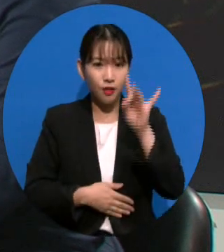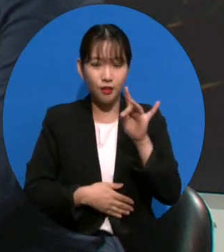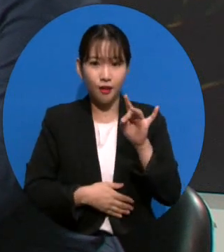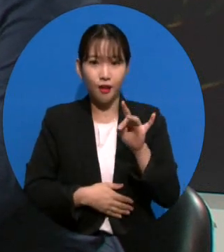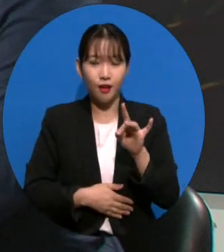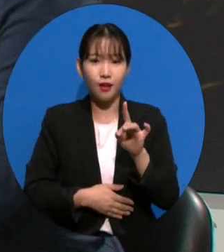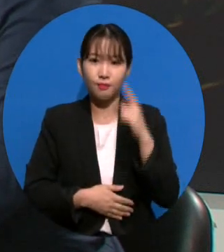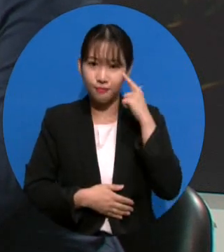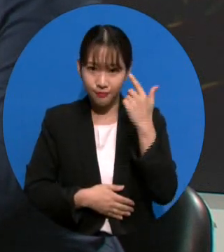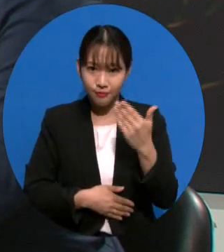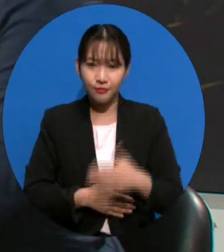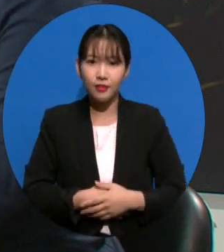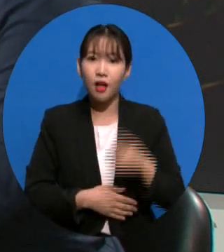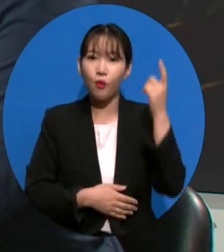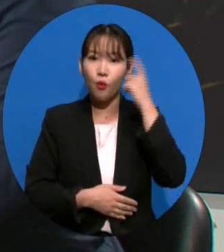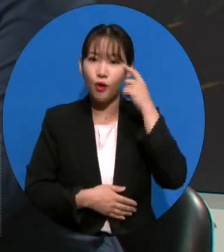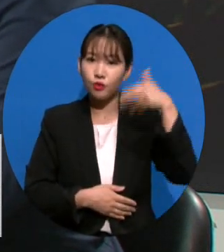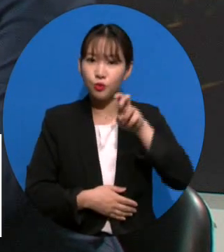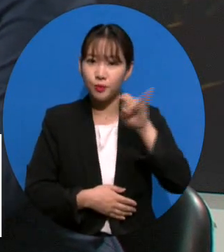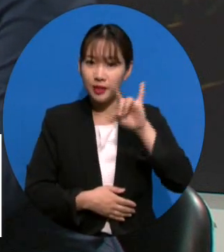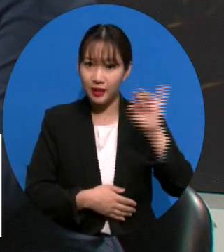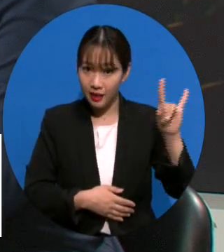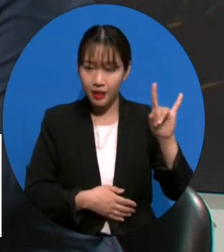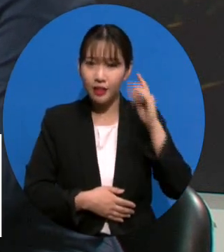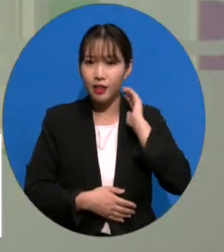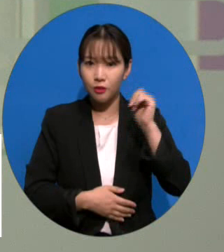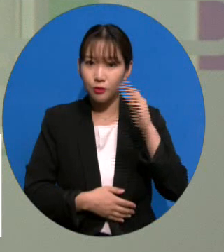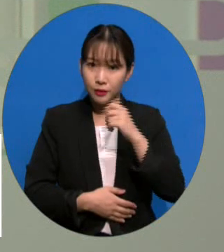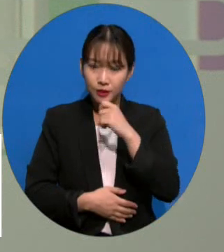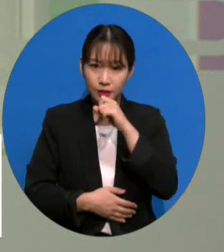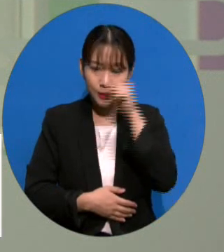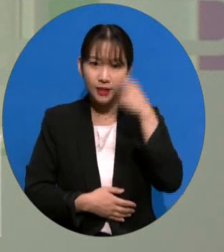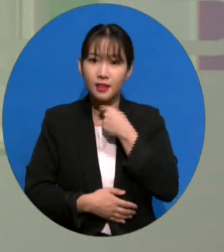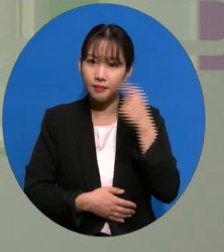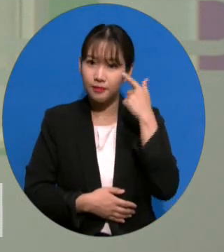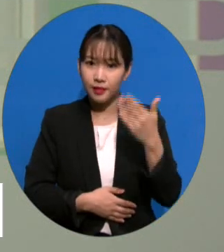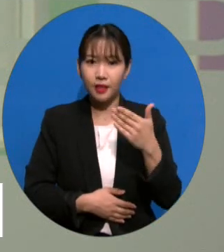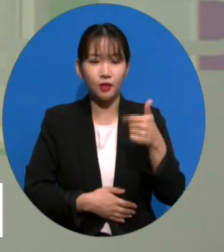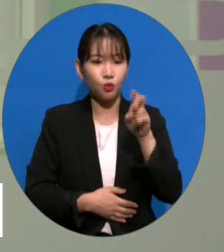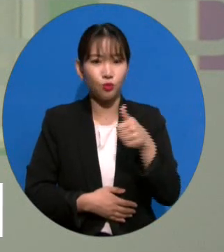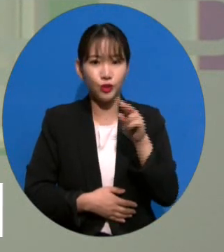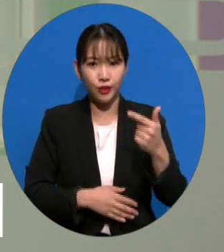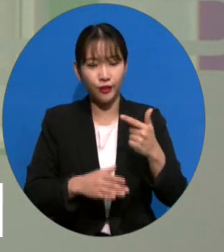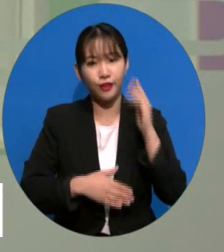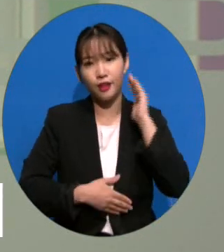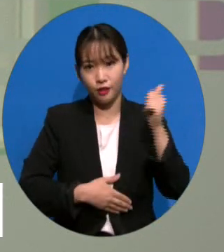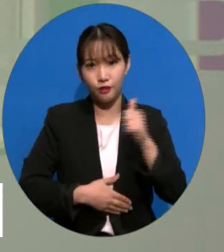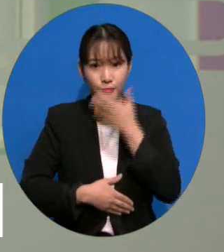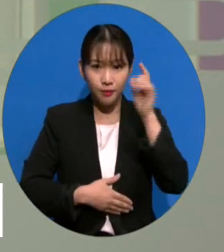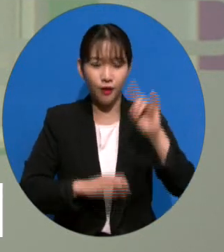단도직입적으로 여쭤보겠습니다. 네. 왜 추미애 대통령이 되려고 하십니까? 네. 노무현 대통령의 꿈은 사람 사는